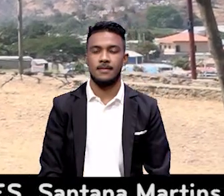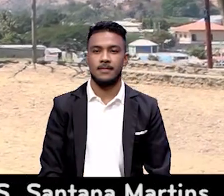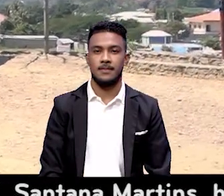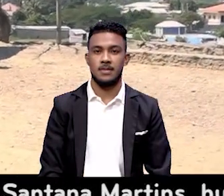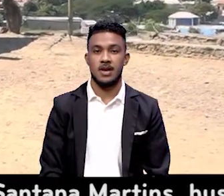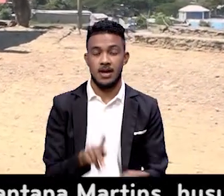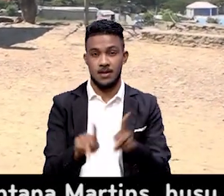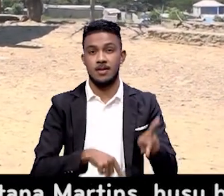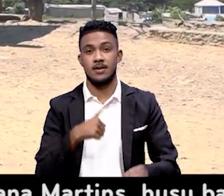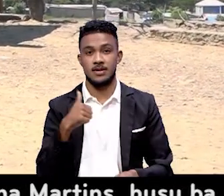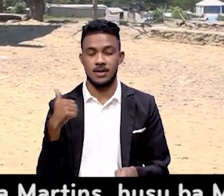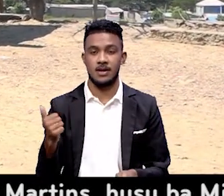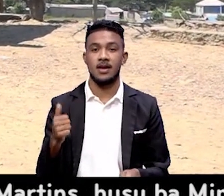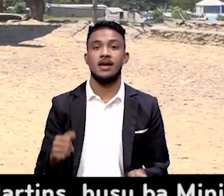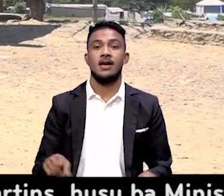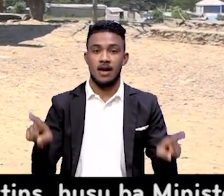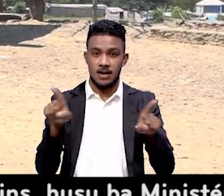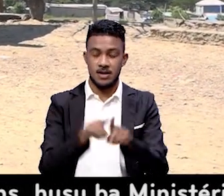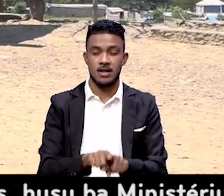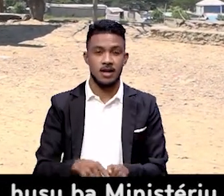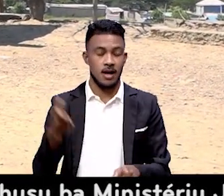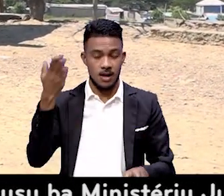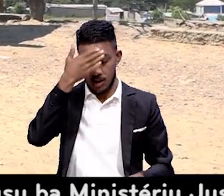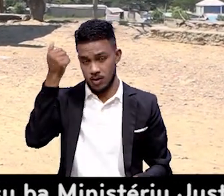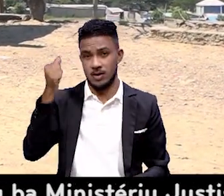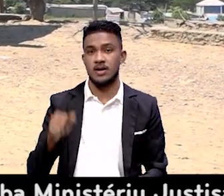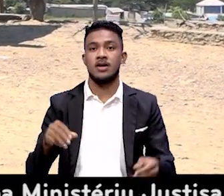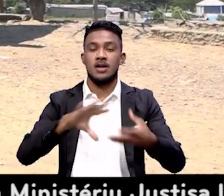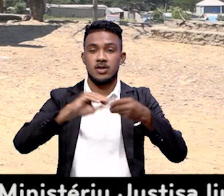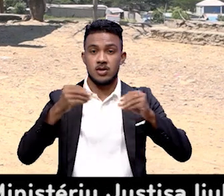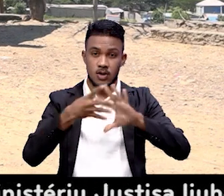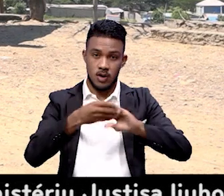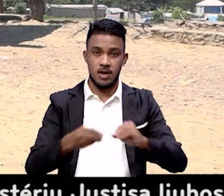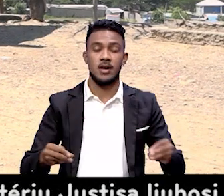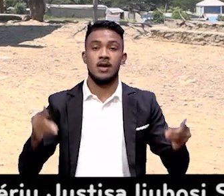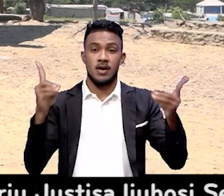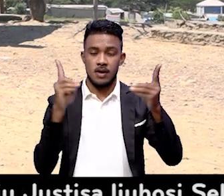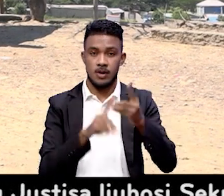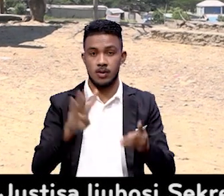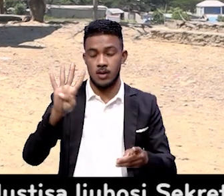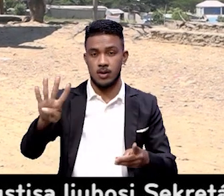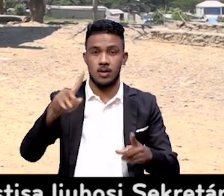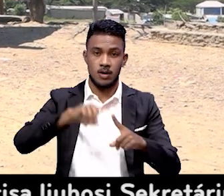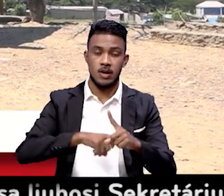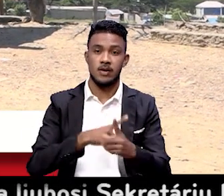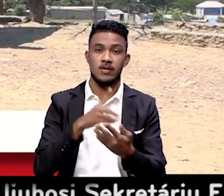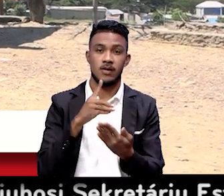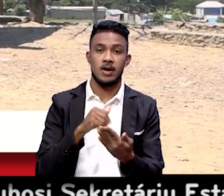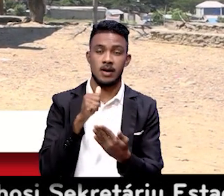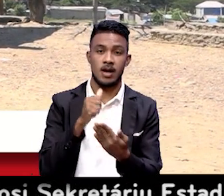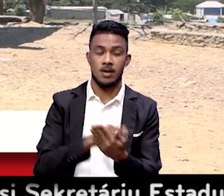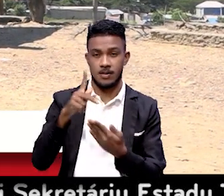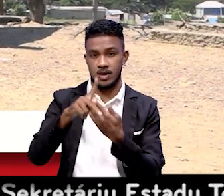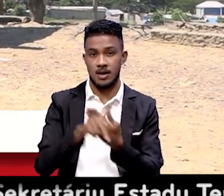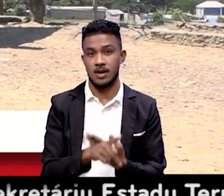Balu si tekerik, prefere atoluan historia Domingo 4 de Abril iba. Enquanto ita barak kakarak hakat na Fatimba uen hoi